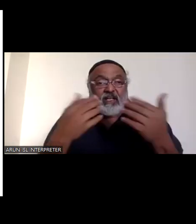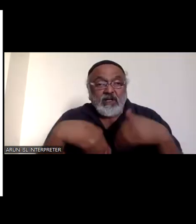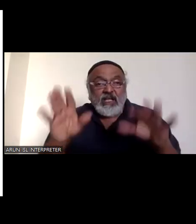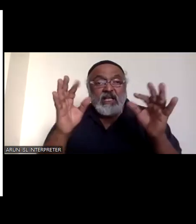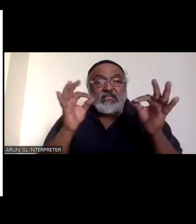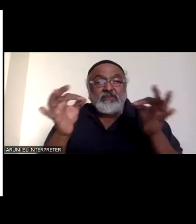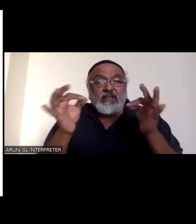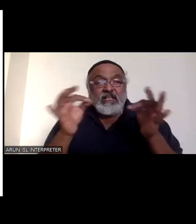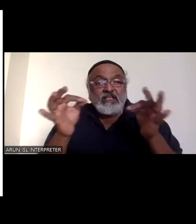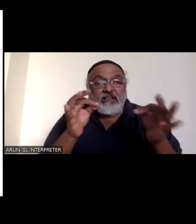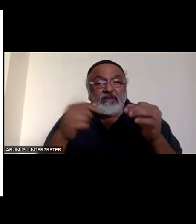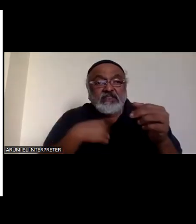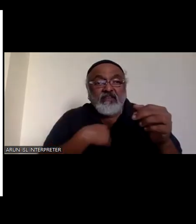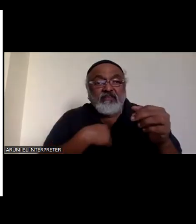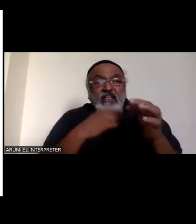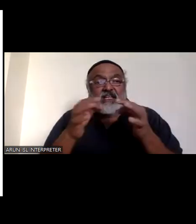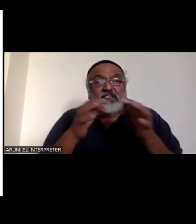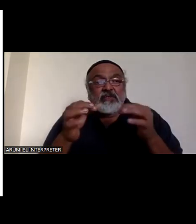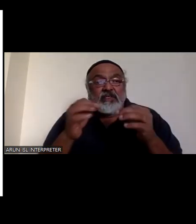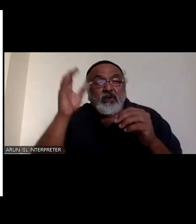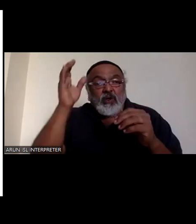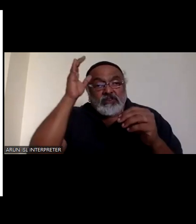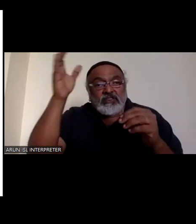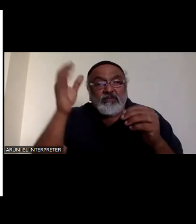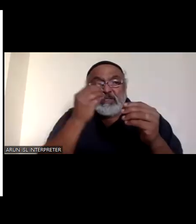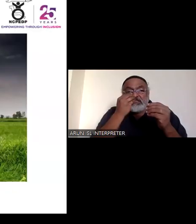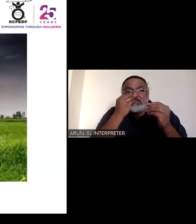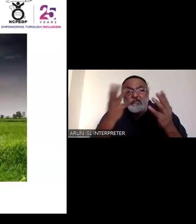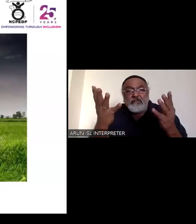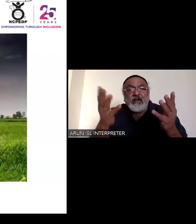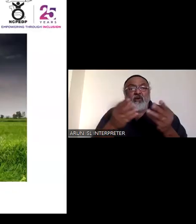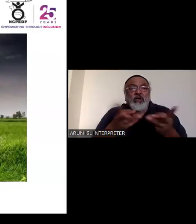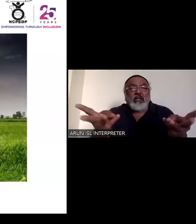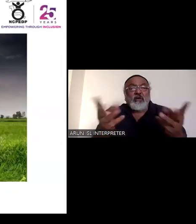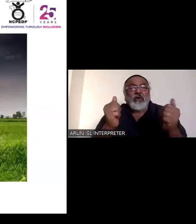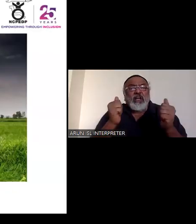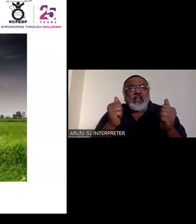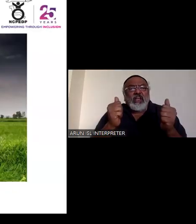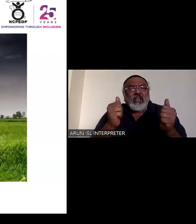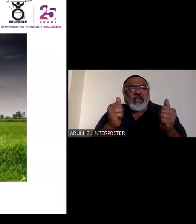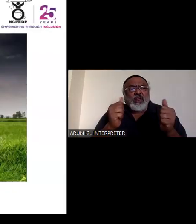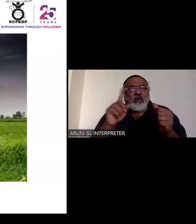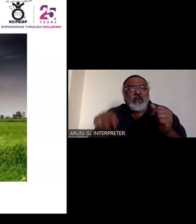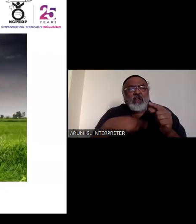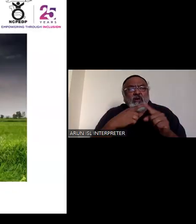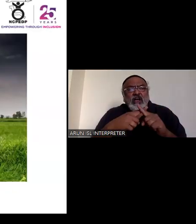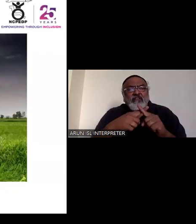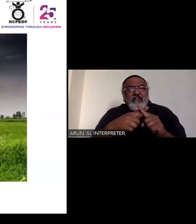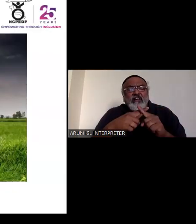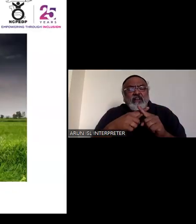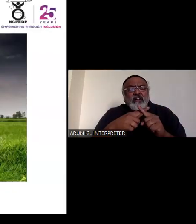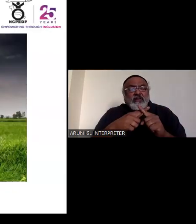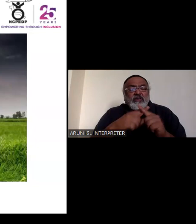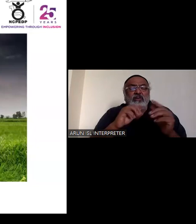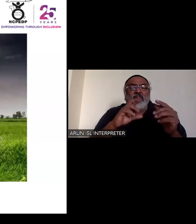ट्राई माय बेस्ट टू एक्सप्लेन यू द एंटायर कॉन्सेप्ट्स इन अ वेरी लेमैन लैंग्वेज, बिकॉज वन एंड हाफ आवर इज नॉट एनफ फॉर यू